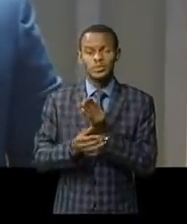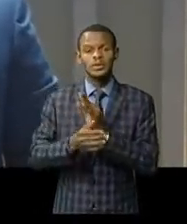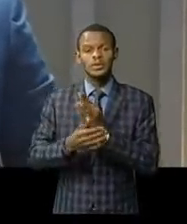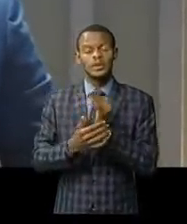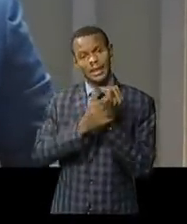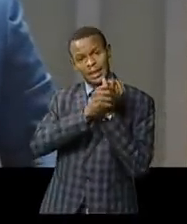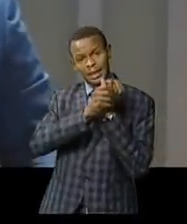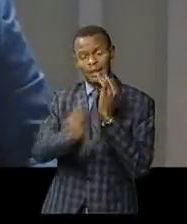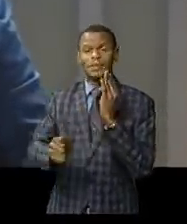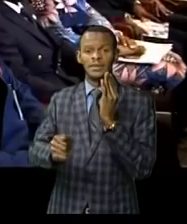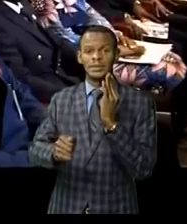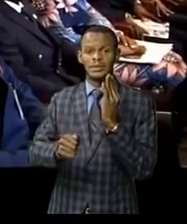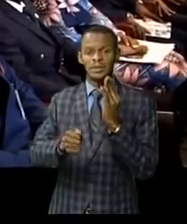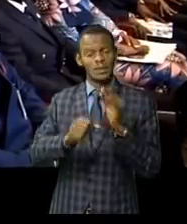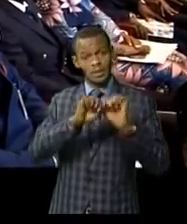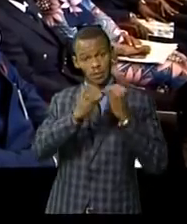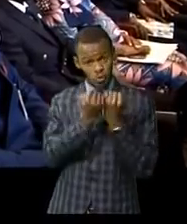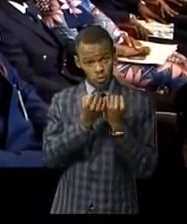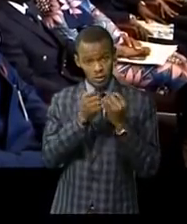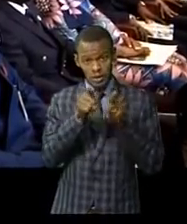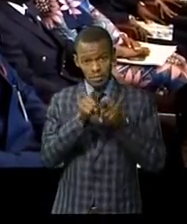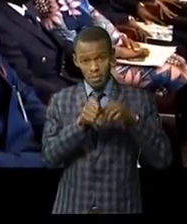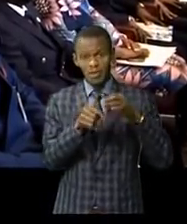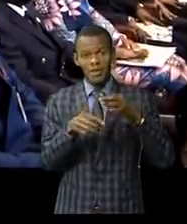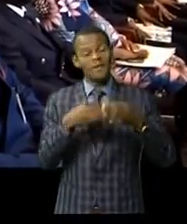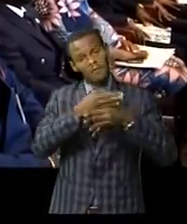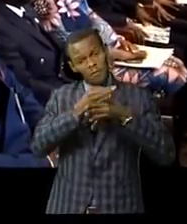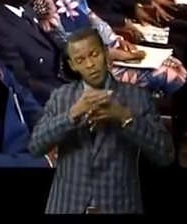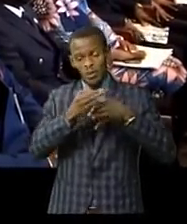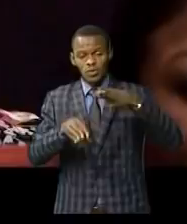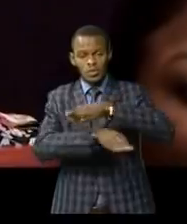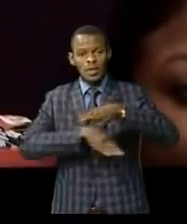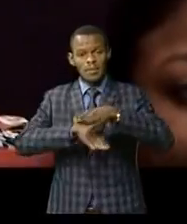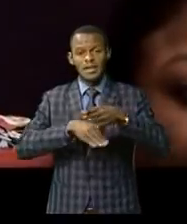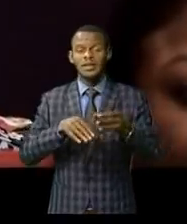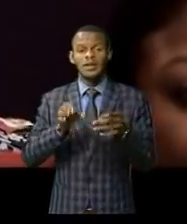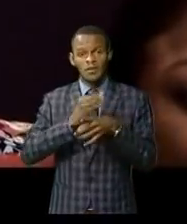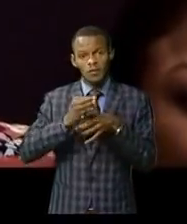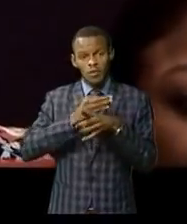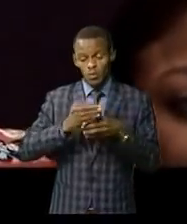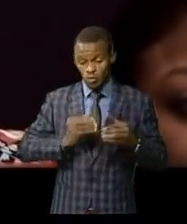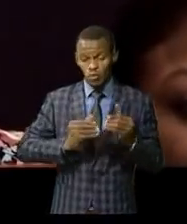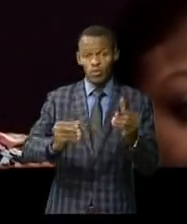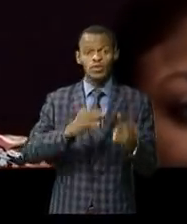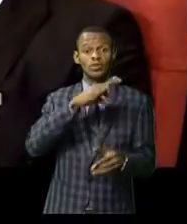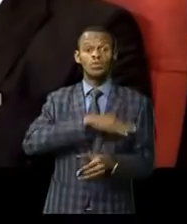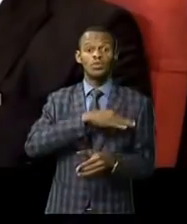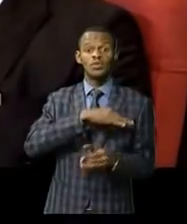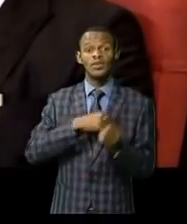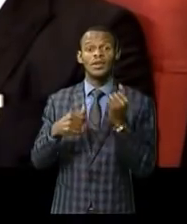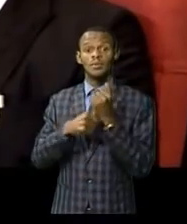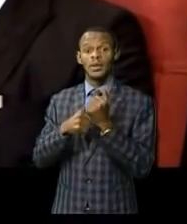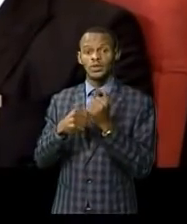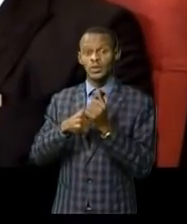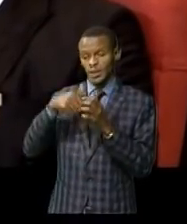la formation de base que la formation continue au profit des agents et cadres de notre administration dans